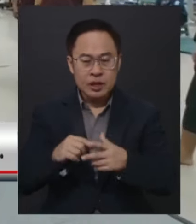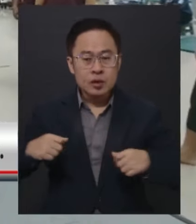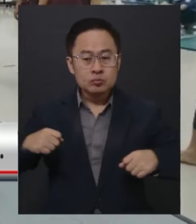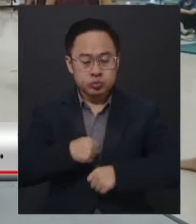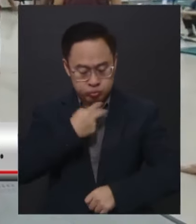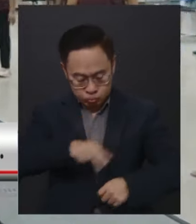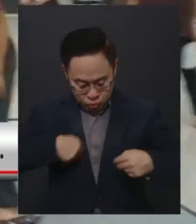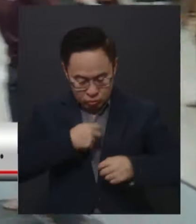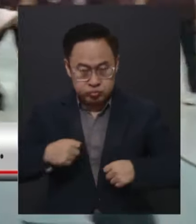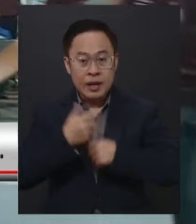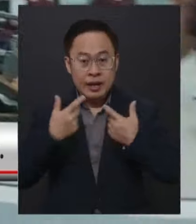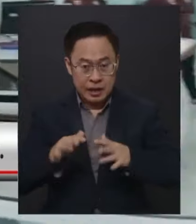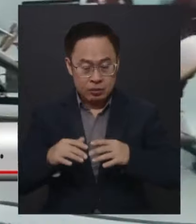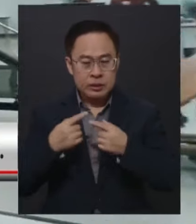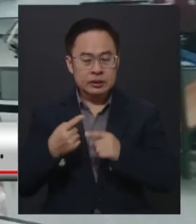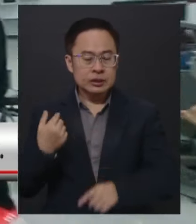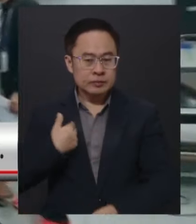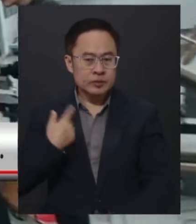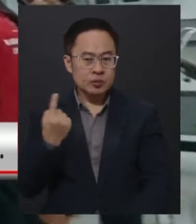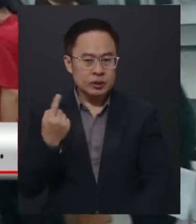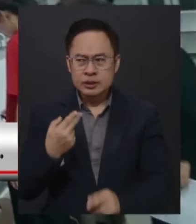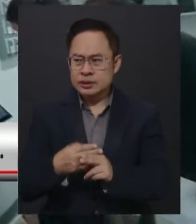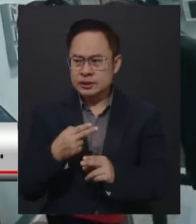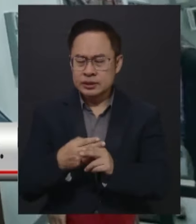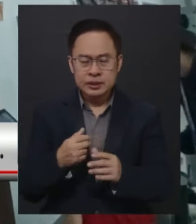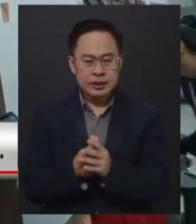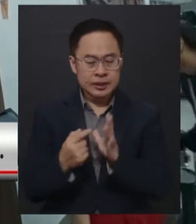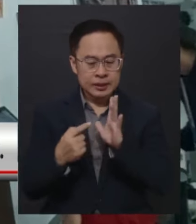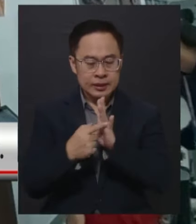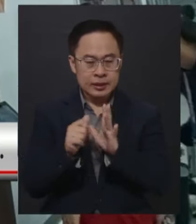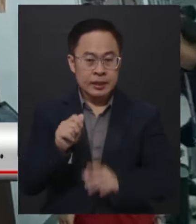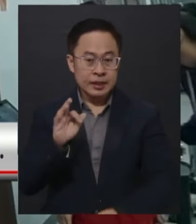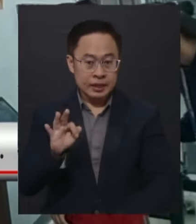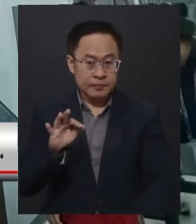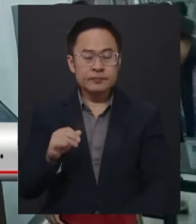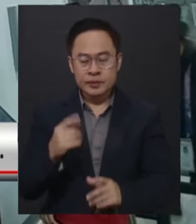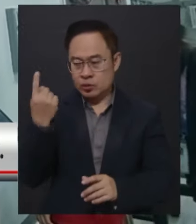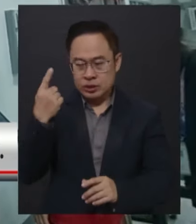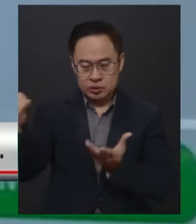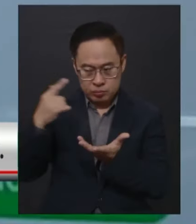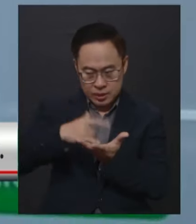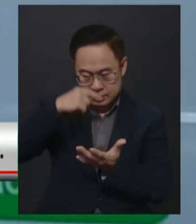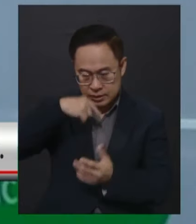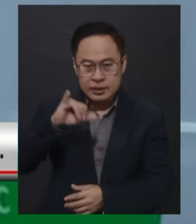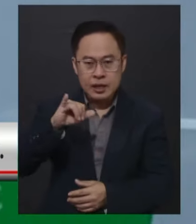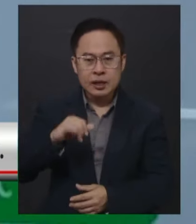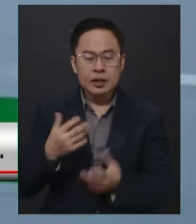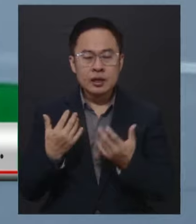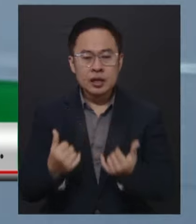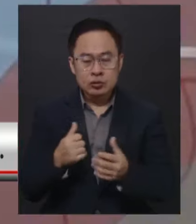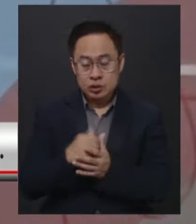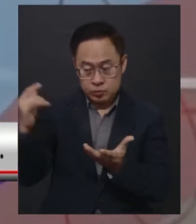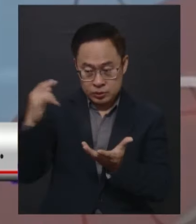แล้วครับยกเว้นเอฟนครนายกหรือเทพญาอุ่นหนูนะครับที่กำลังเดินทางกลับเมืองไทยแล้วก็จะเข้าทำการทดสอบ